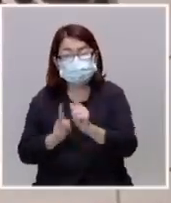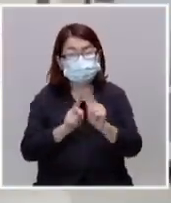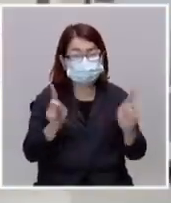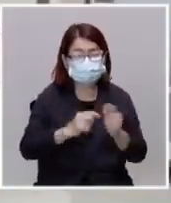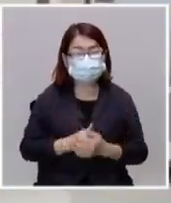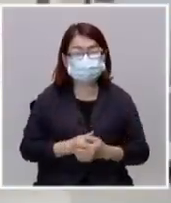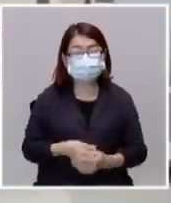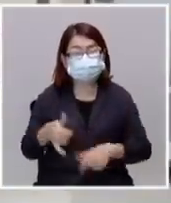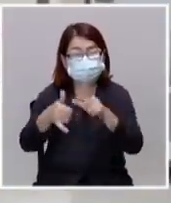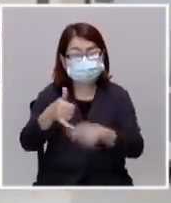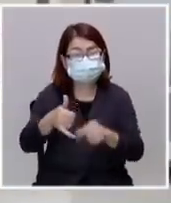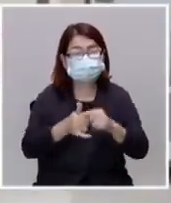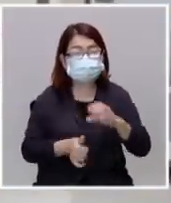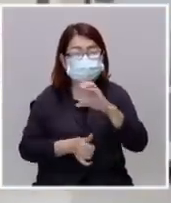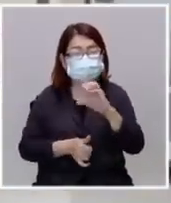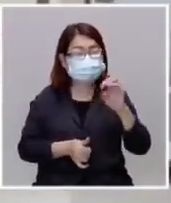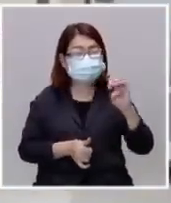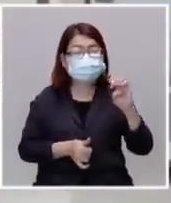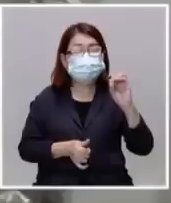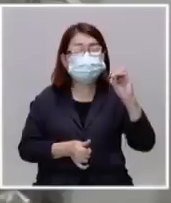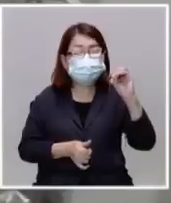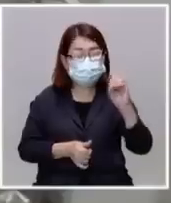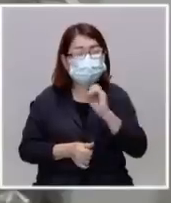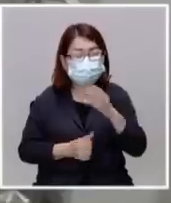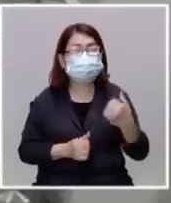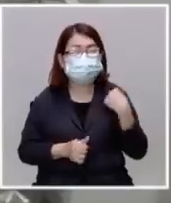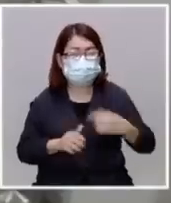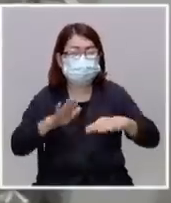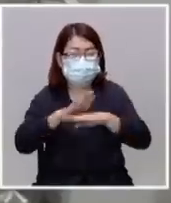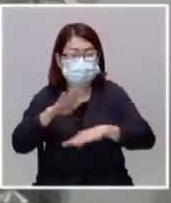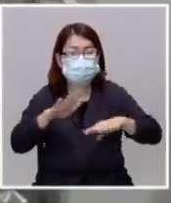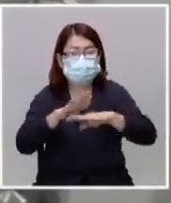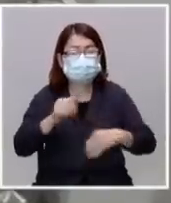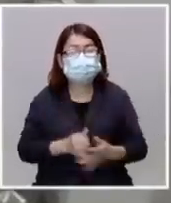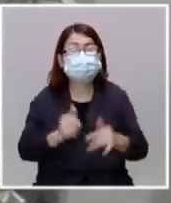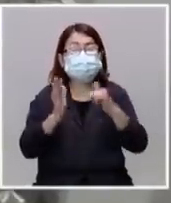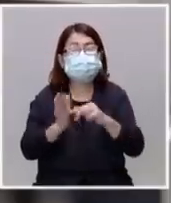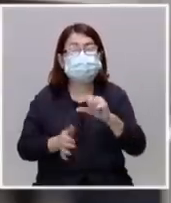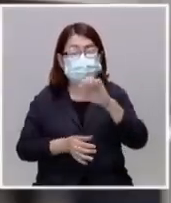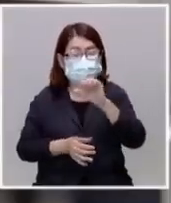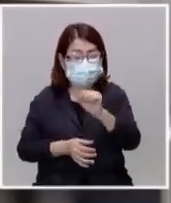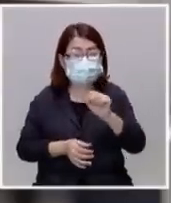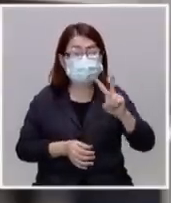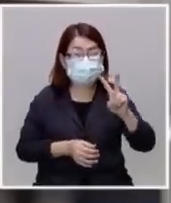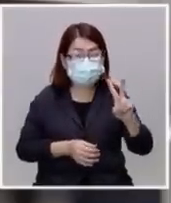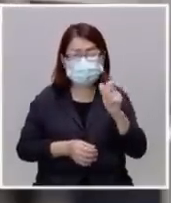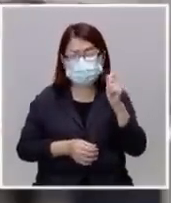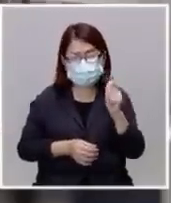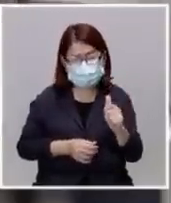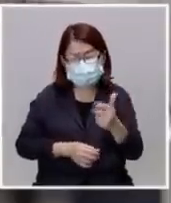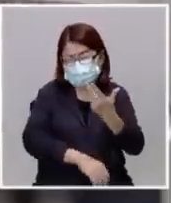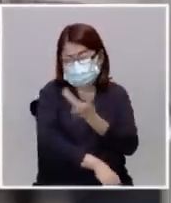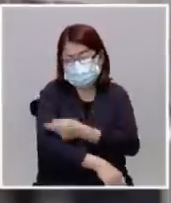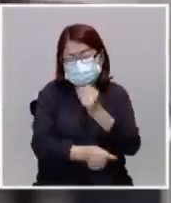ง CEO ซิโนแวคระบุว่ามีหลักฐานเพิ่มขึ้นเรื่อยๆว่าวัคซีนของซิโนแวคทำงานได้ดีขึ้นเมื่อ นำไปใช้ในโลกแห่งความเป็นจริ